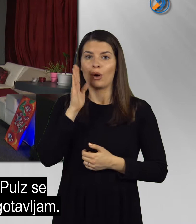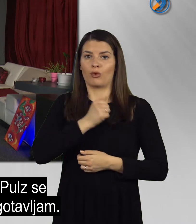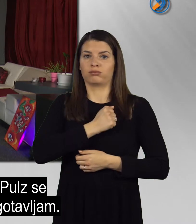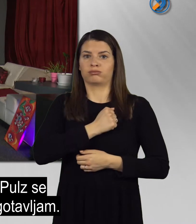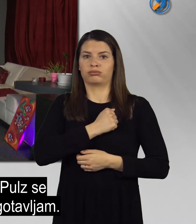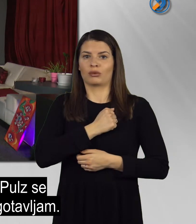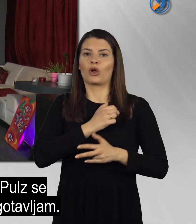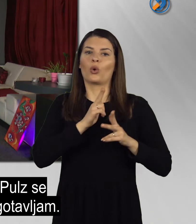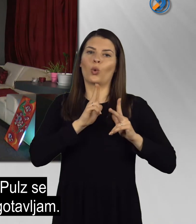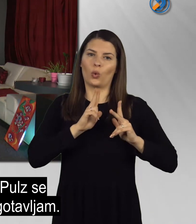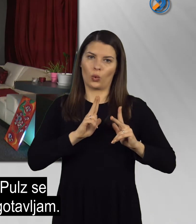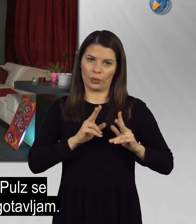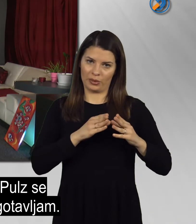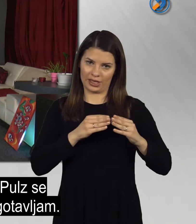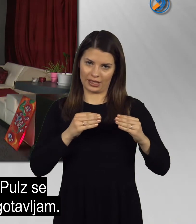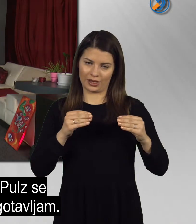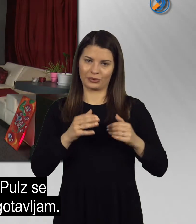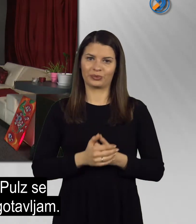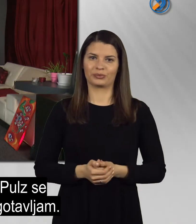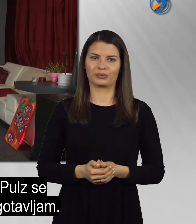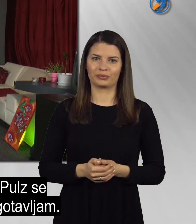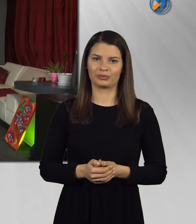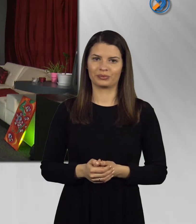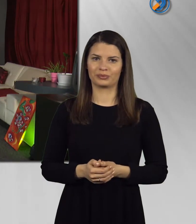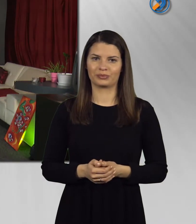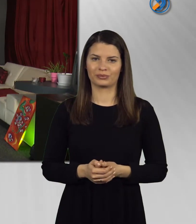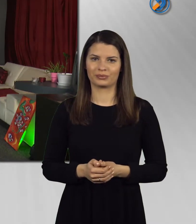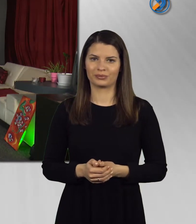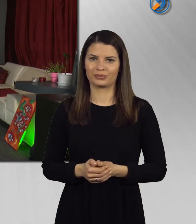Pulz se bo počasi umiril. Garantiram.